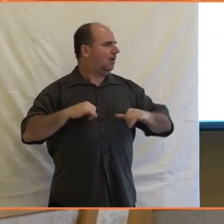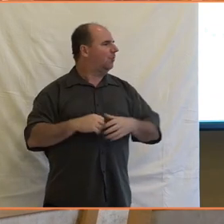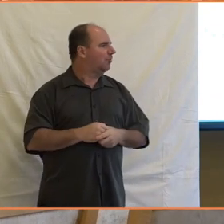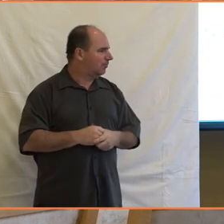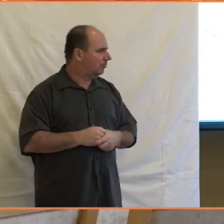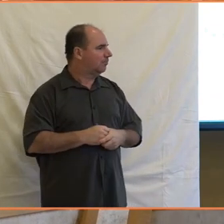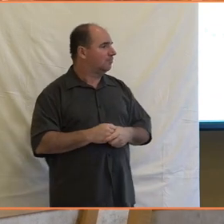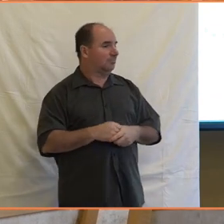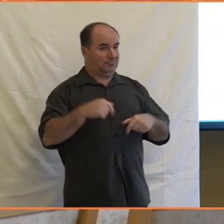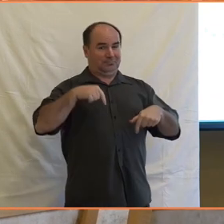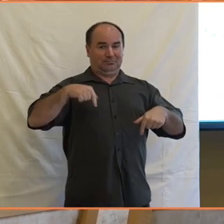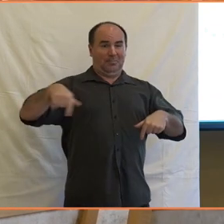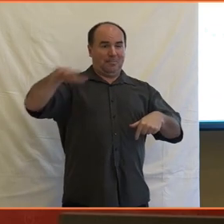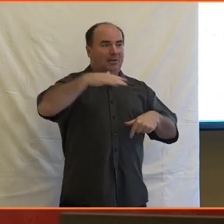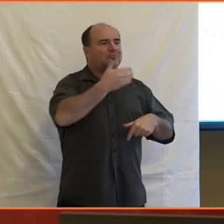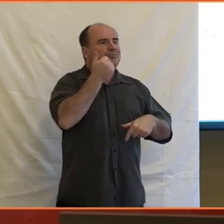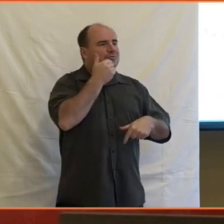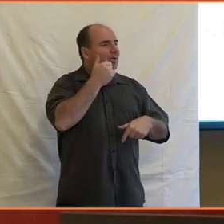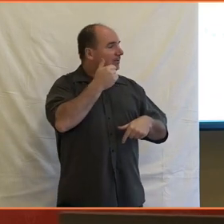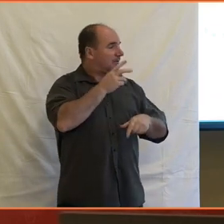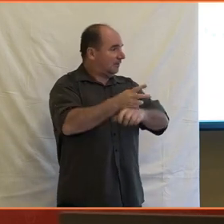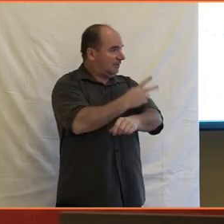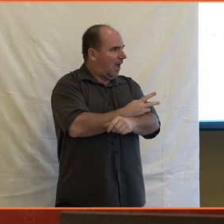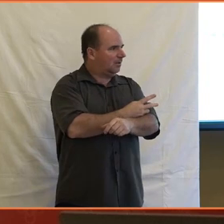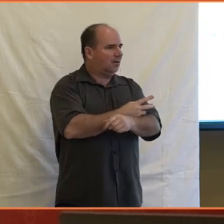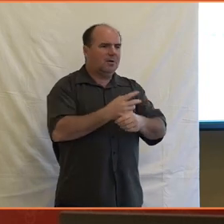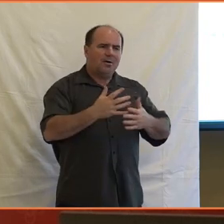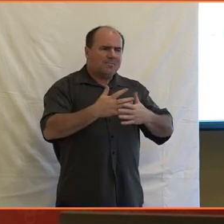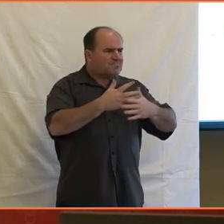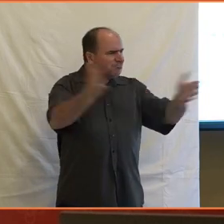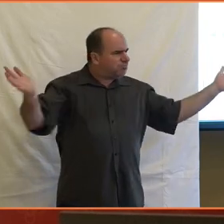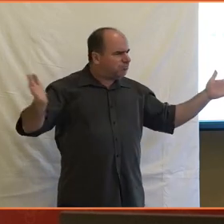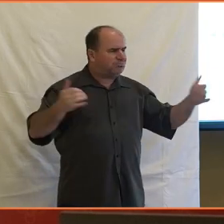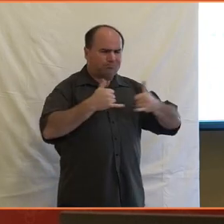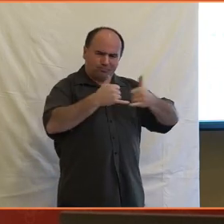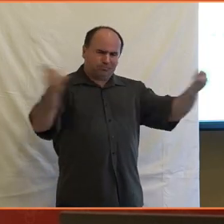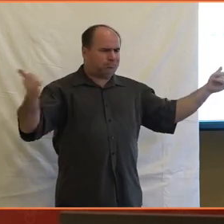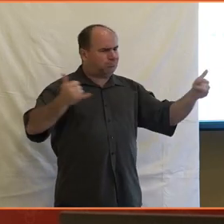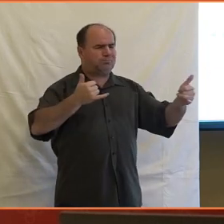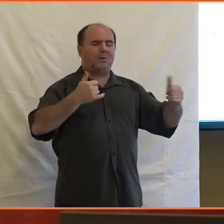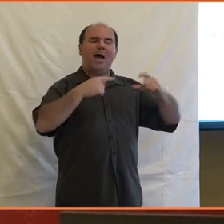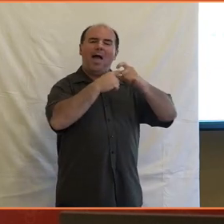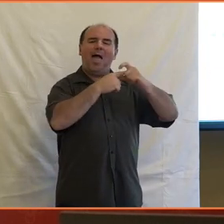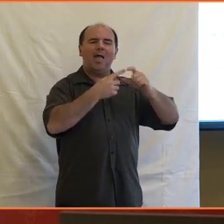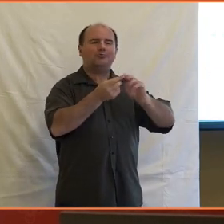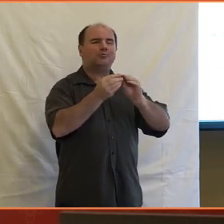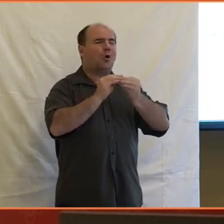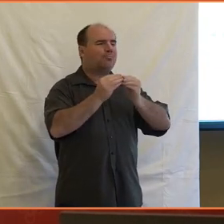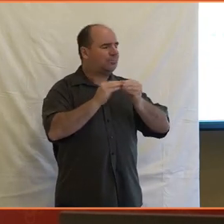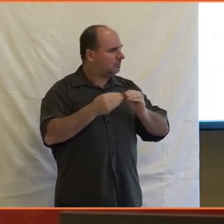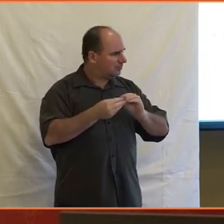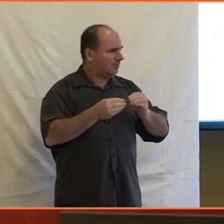jak počtu e-shopů, které máme české, tak jejich používání. Jo, takže jako máme velmi aktivní část